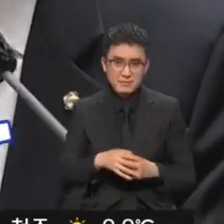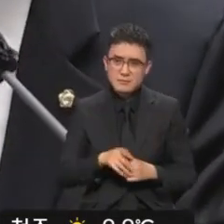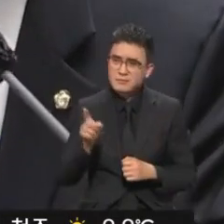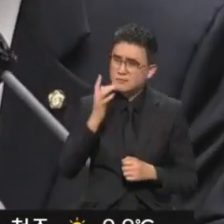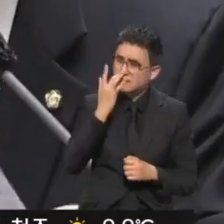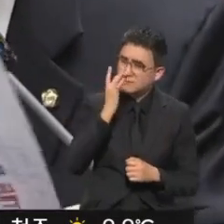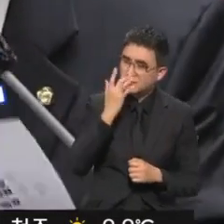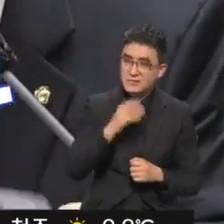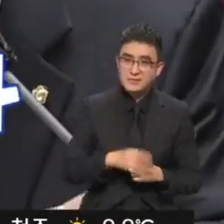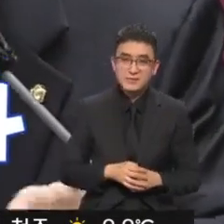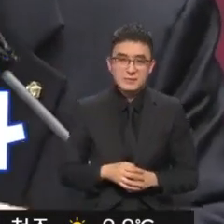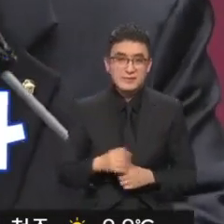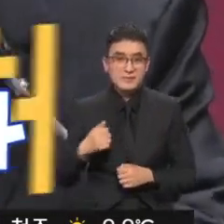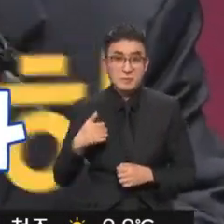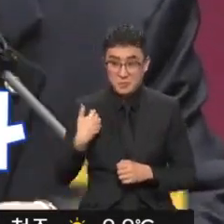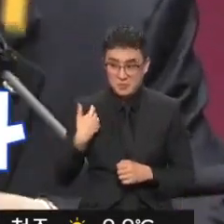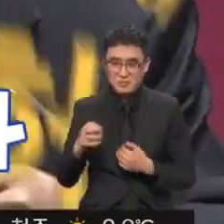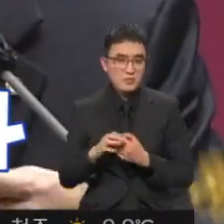모르면 통과.